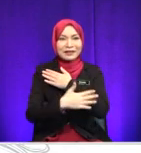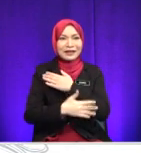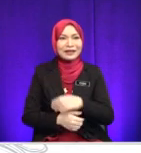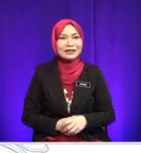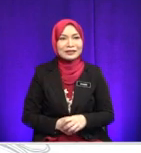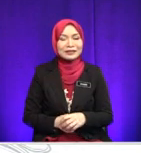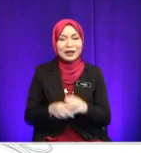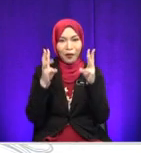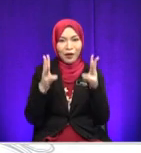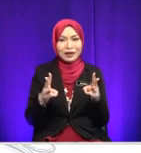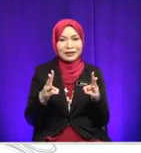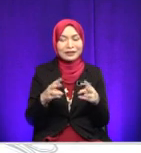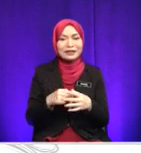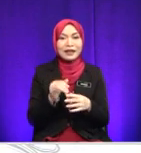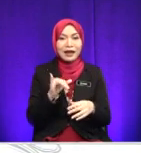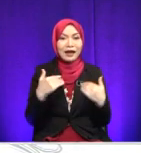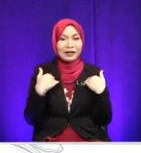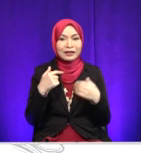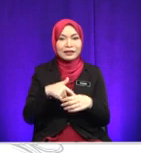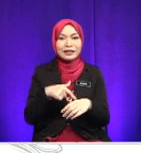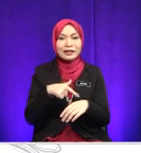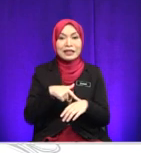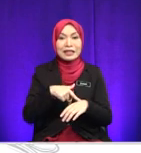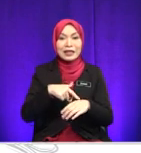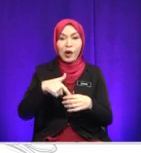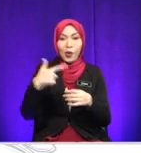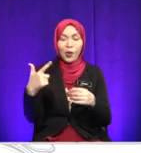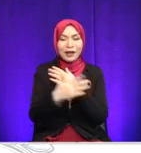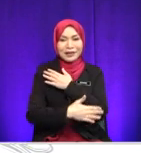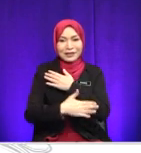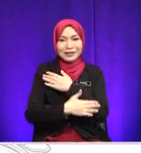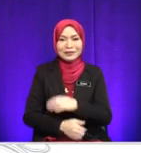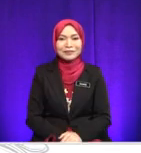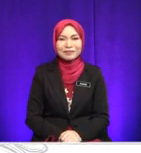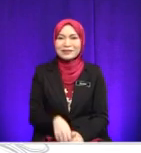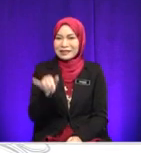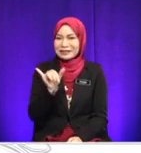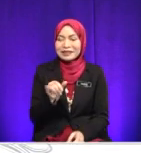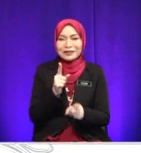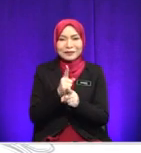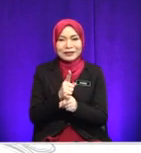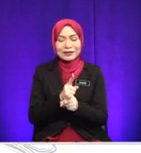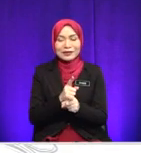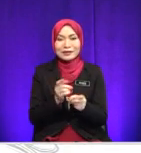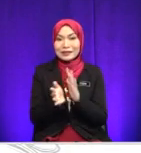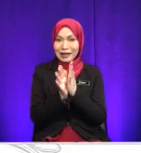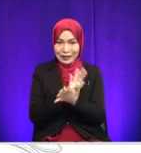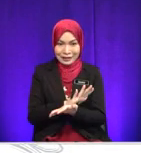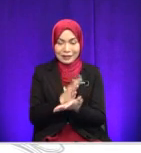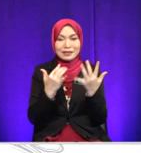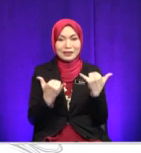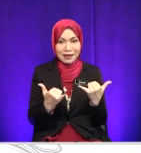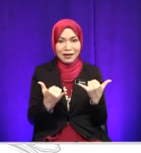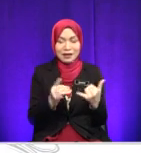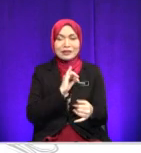baik. Terima kasih, Haris. Jadi kan, anak-anak murid saya, apabila kamu membaca tu, ada satu tugasan ya, sebelum saya nak pergi kepada